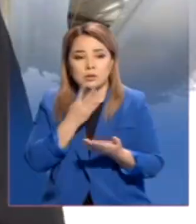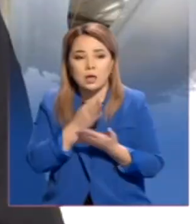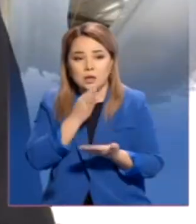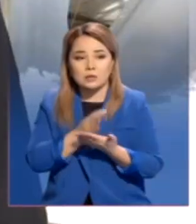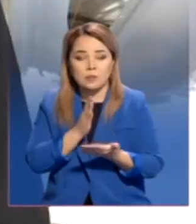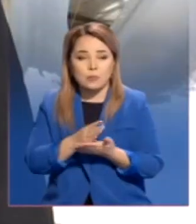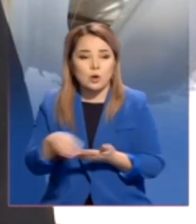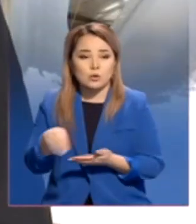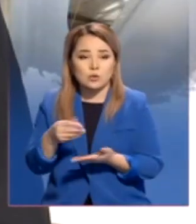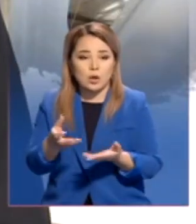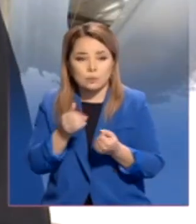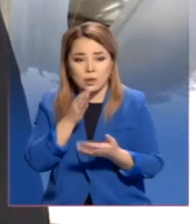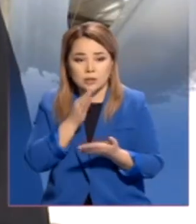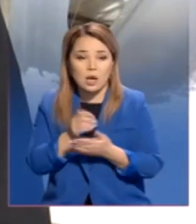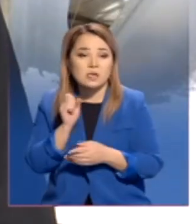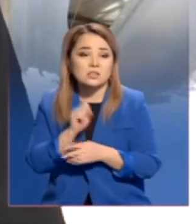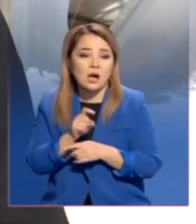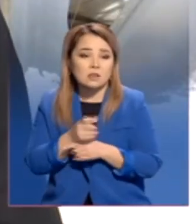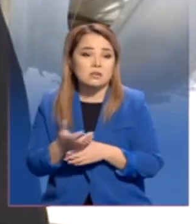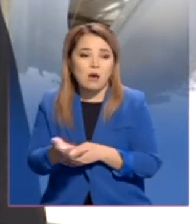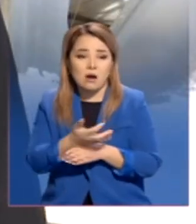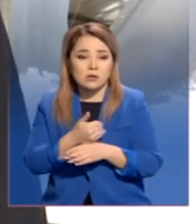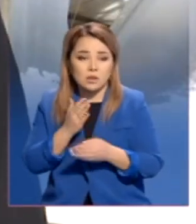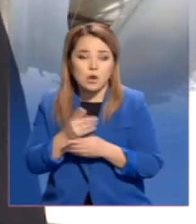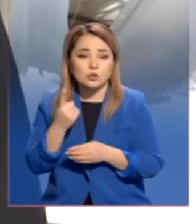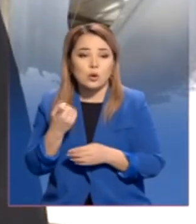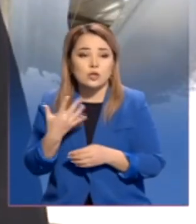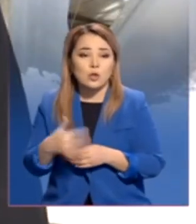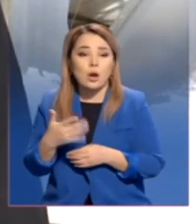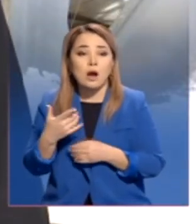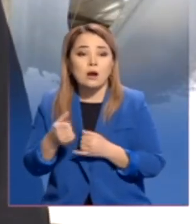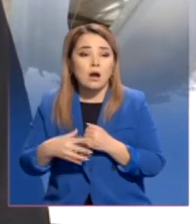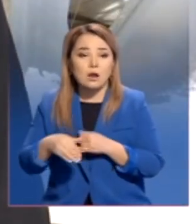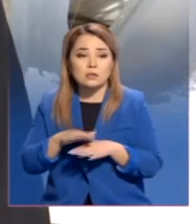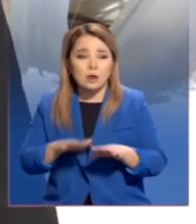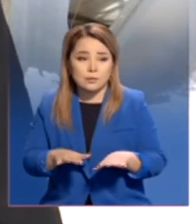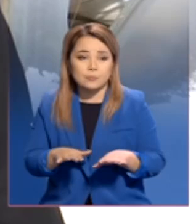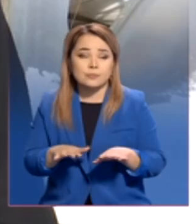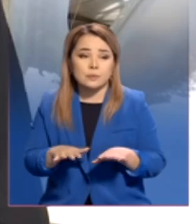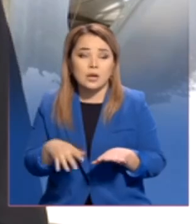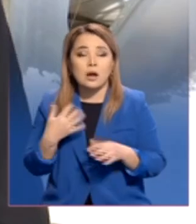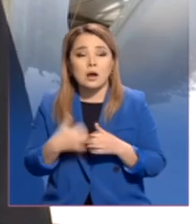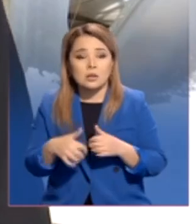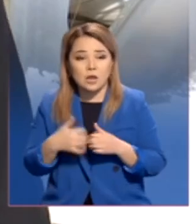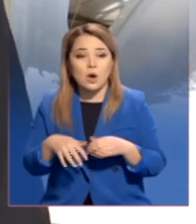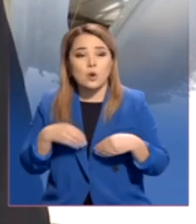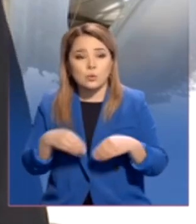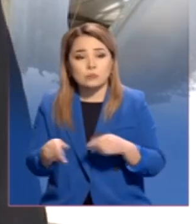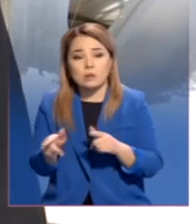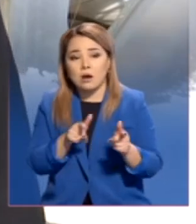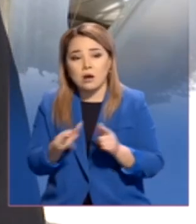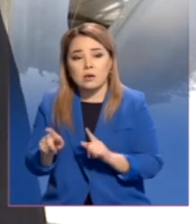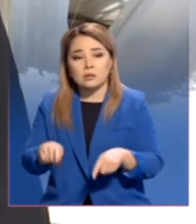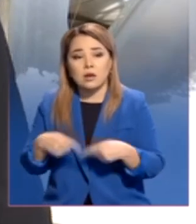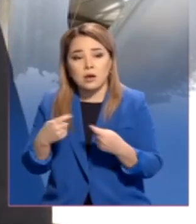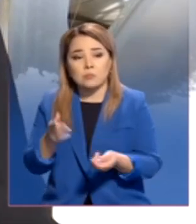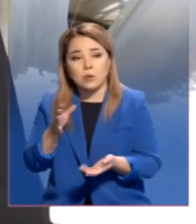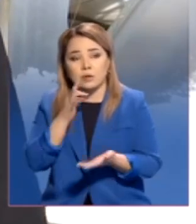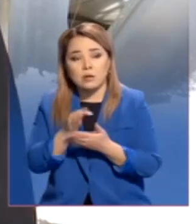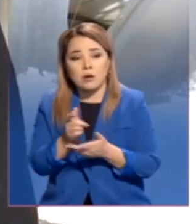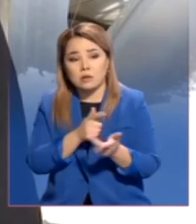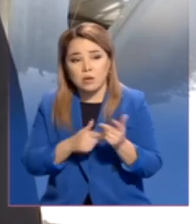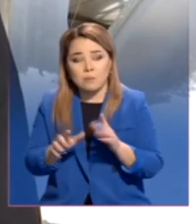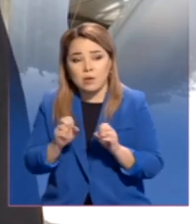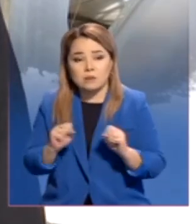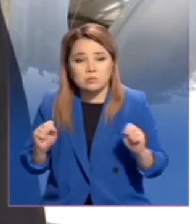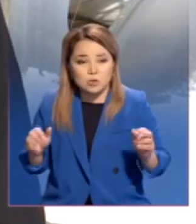айтады. Елден заказдар алғанбыз. 150 гектарға 40 қабаттың көшетін дайындап береміз деген едік. Олардың